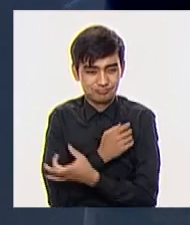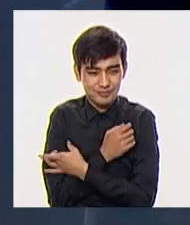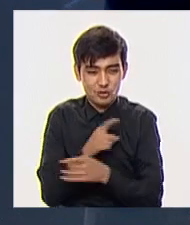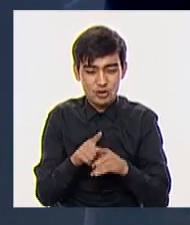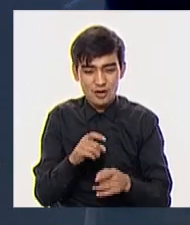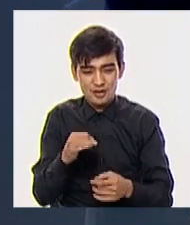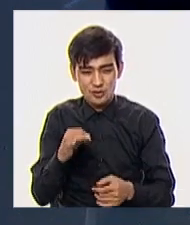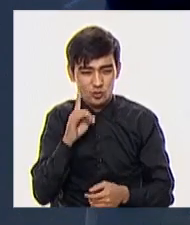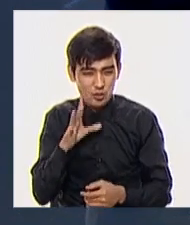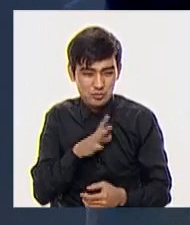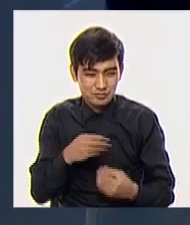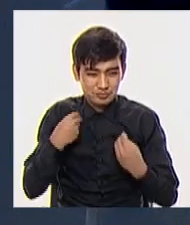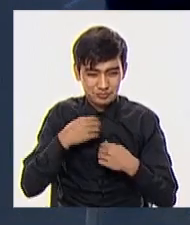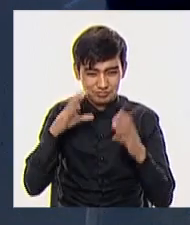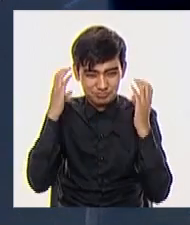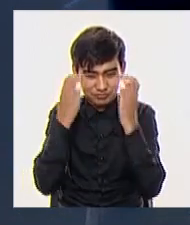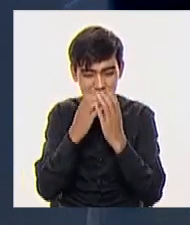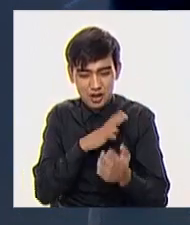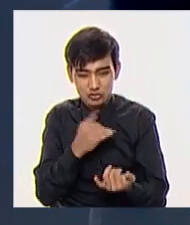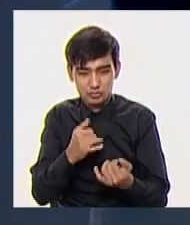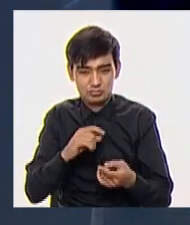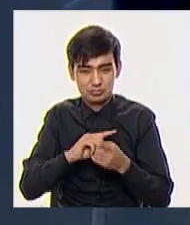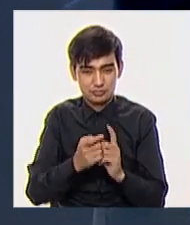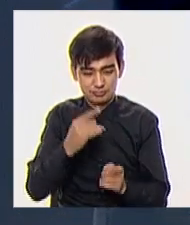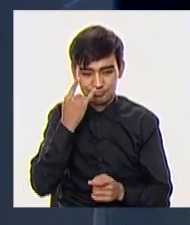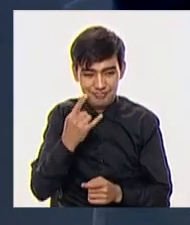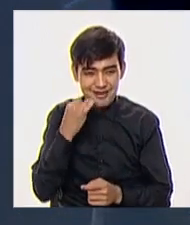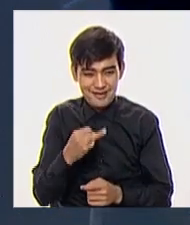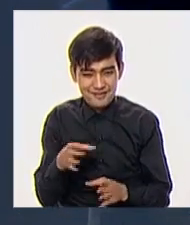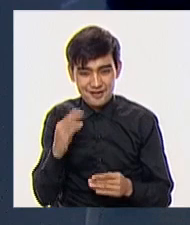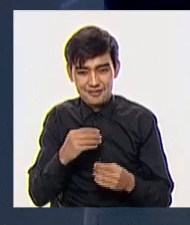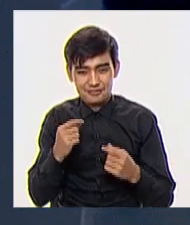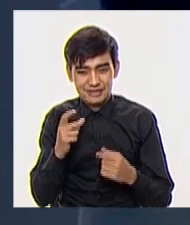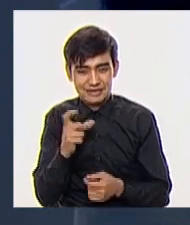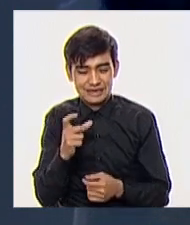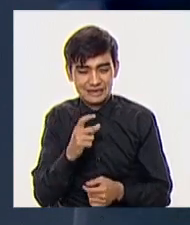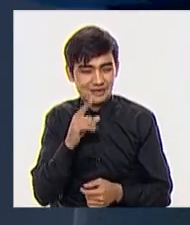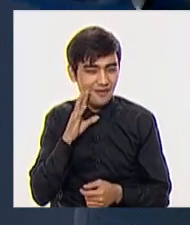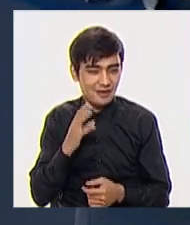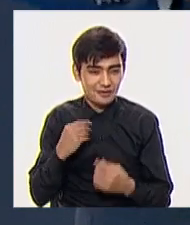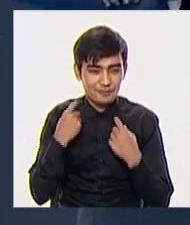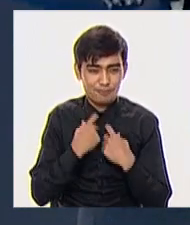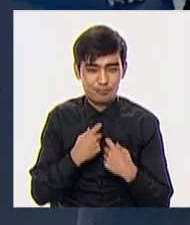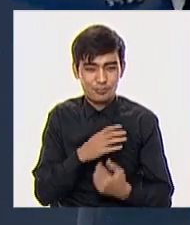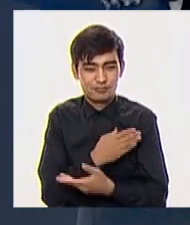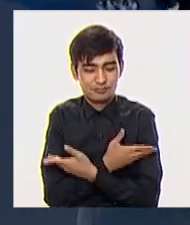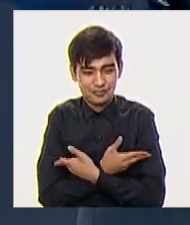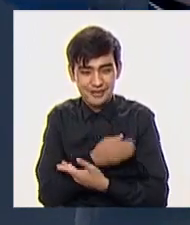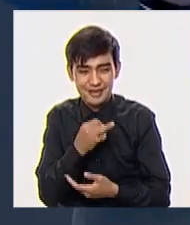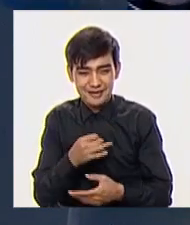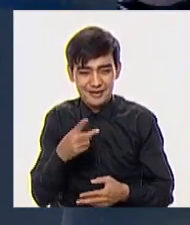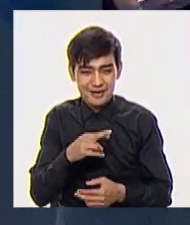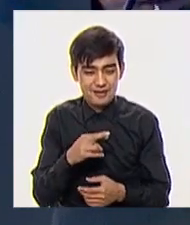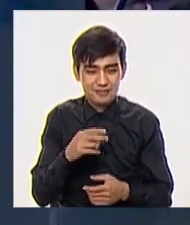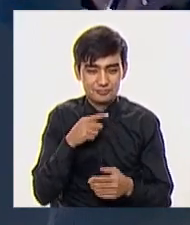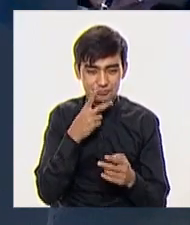неудобно бегать и прыгать, поменяли на бейсболки. Также в комплект теперь входят майки синего цвета. Для лучшей видимости полицейских на дороге на